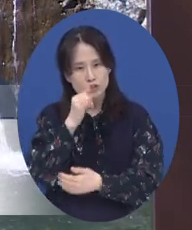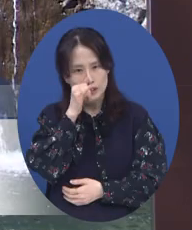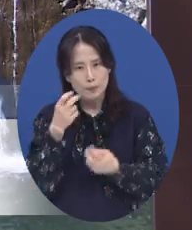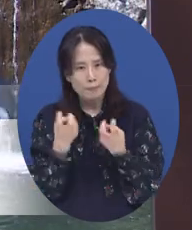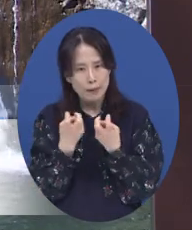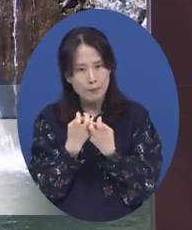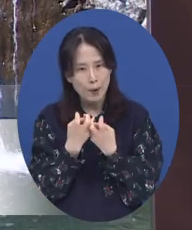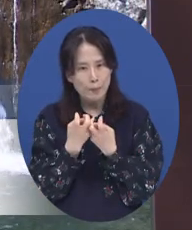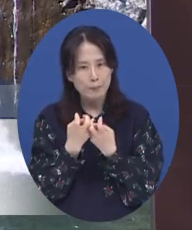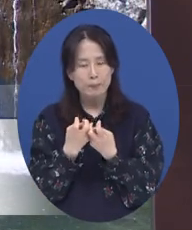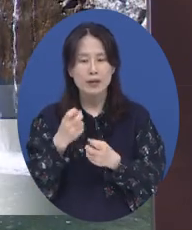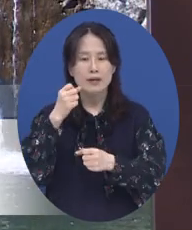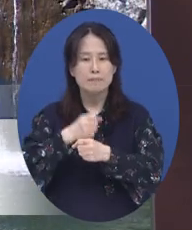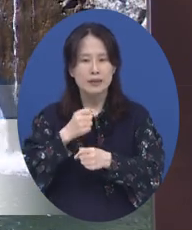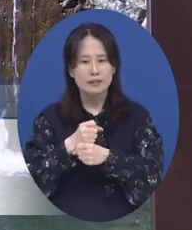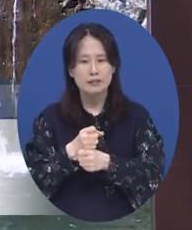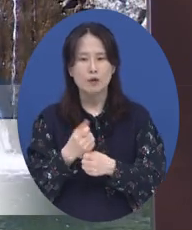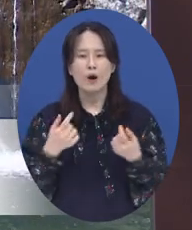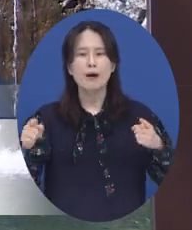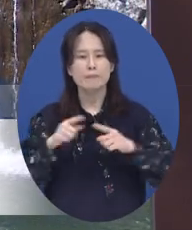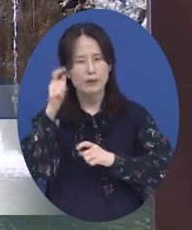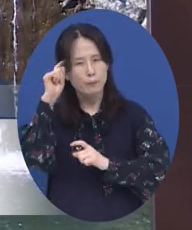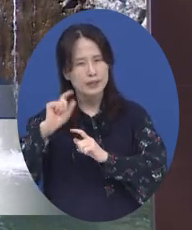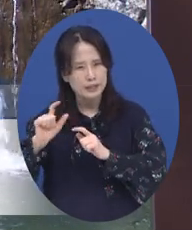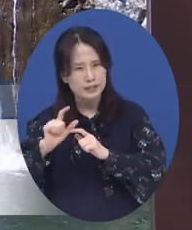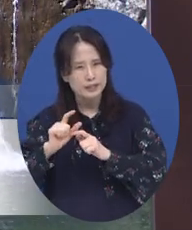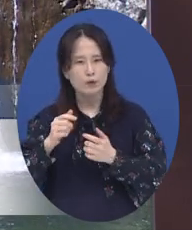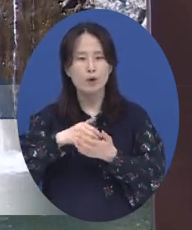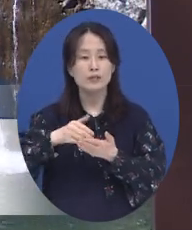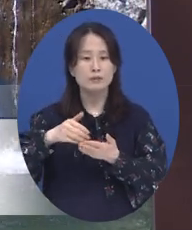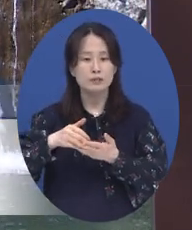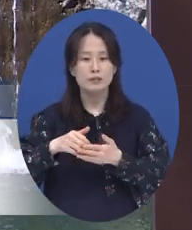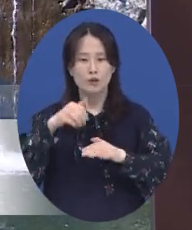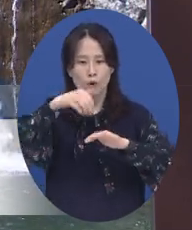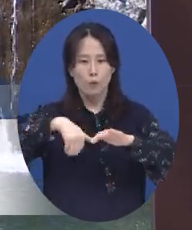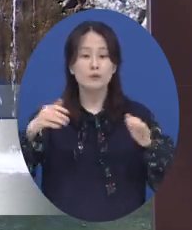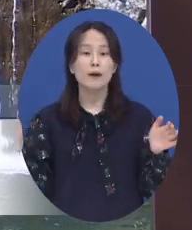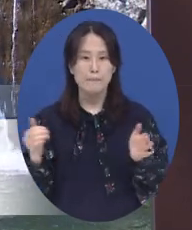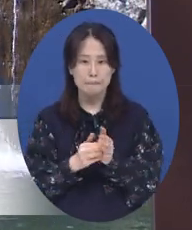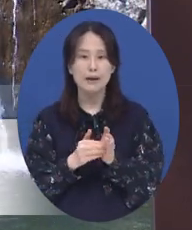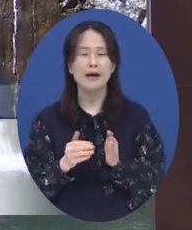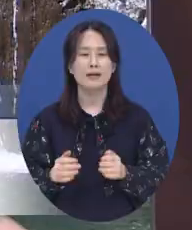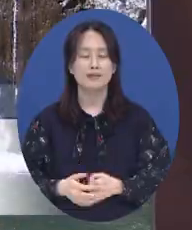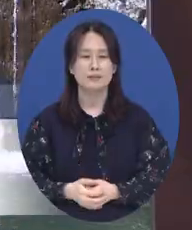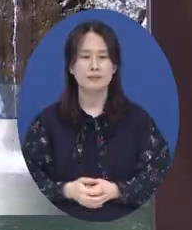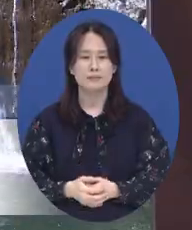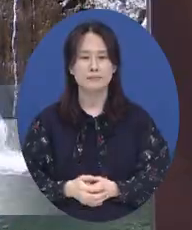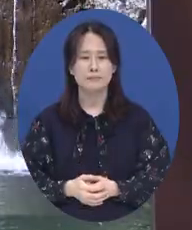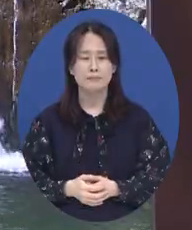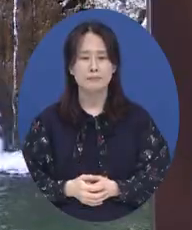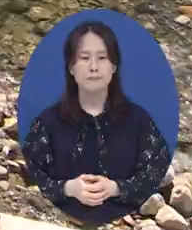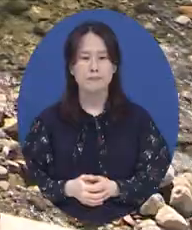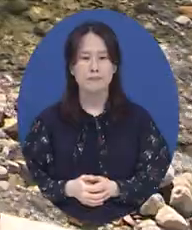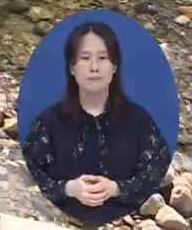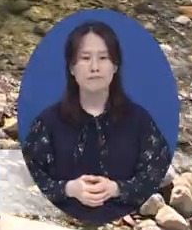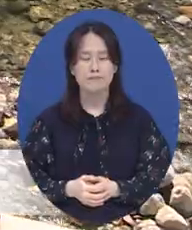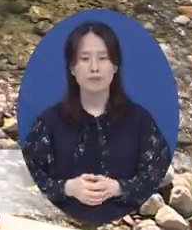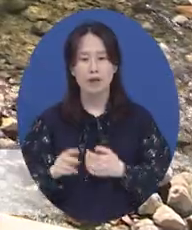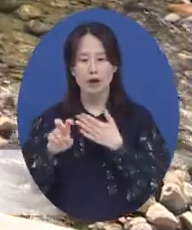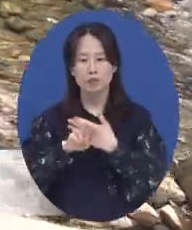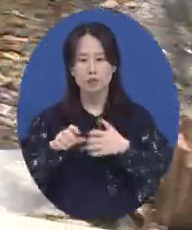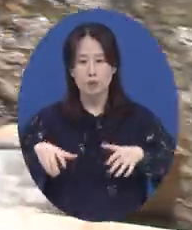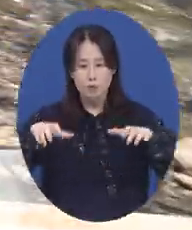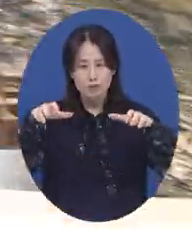창출 할 수 있는 그런 방안을 설계 당시부터 같이 구미 라고 아 그림을 그려서 있게 성 등 각가지 완료하게 되었습니다